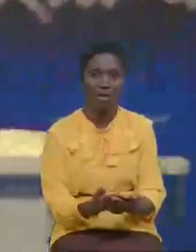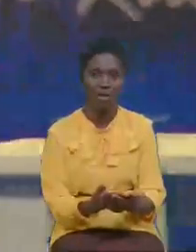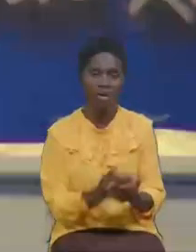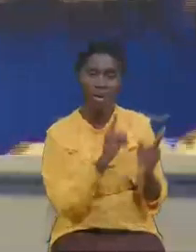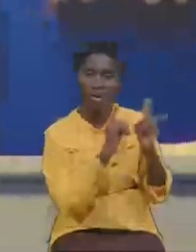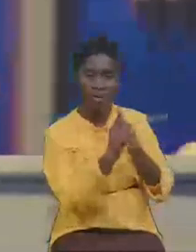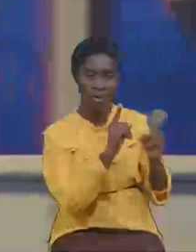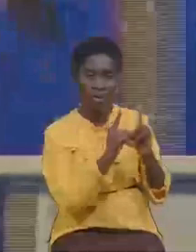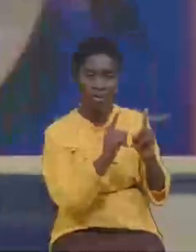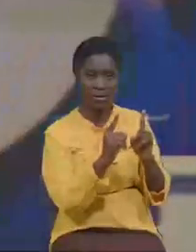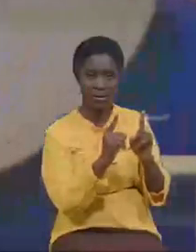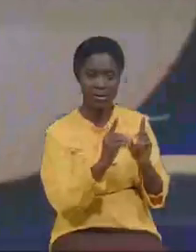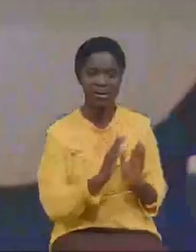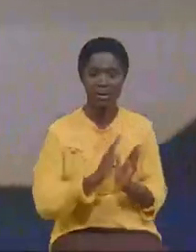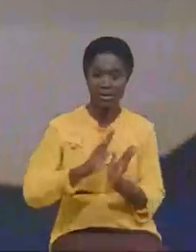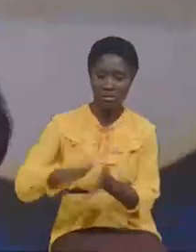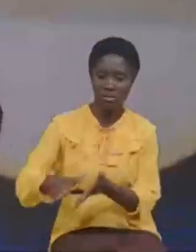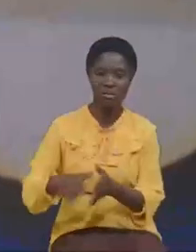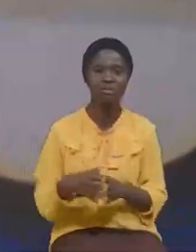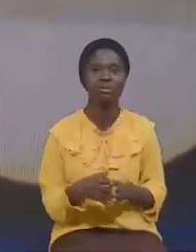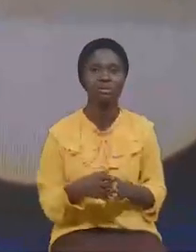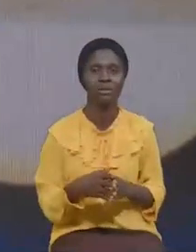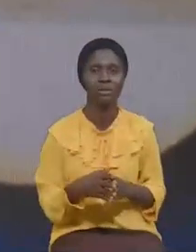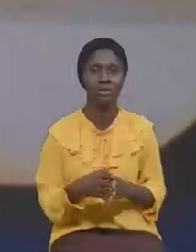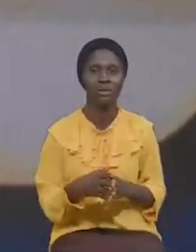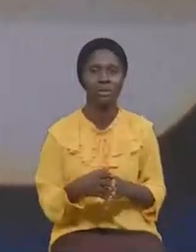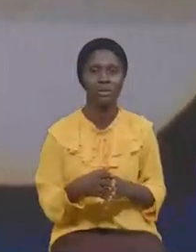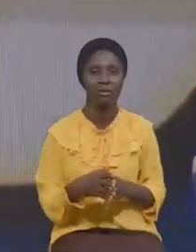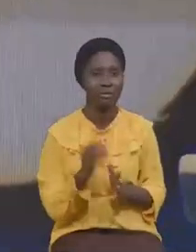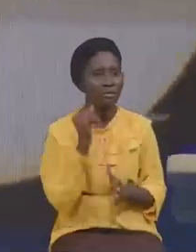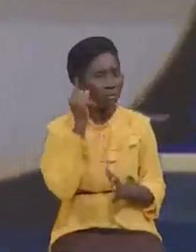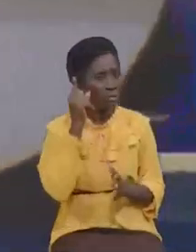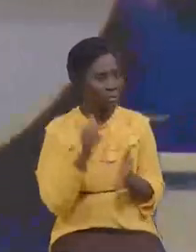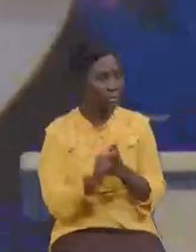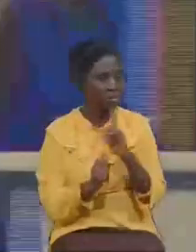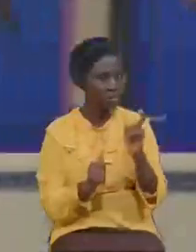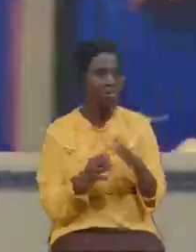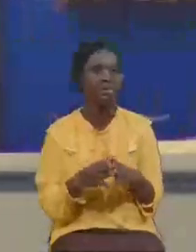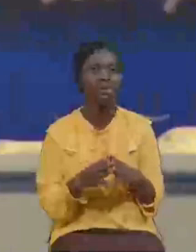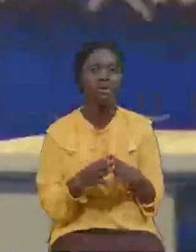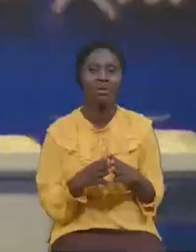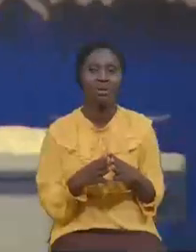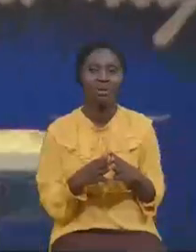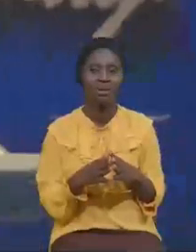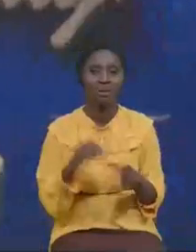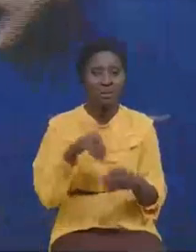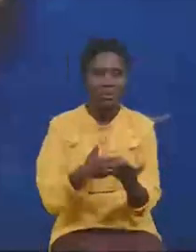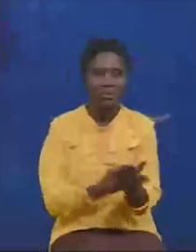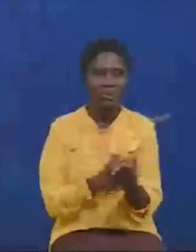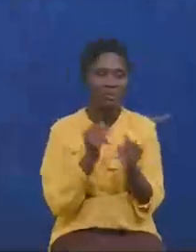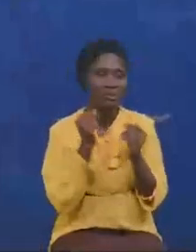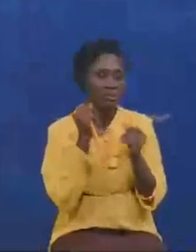et rejetant donc, vous comprenez cela, le matin vous